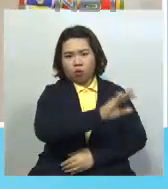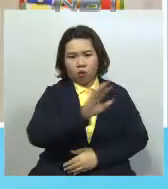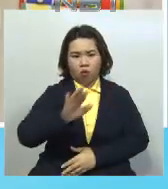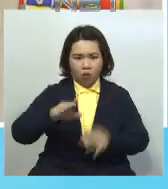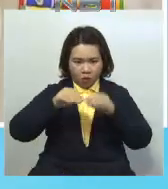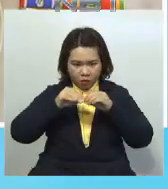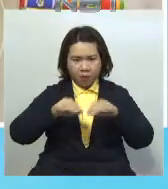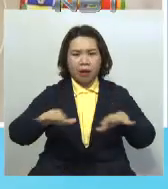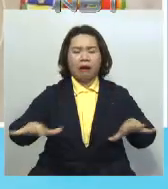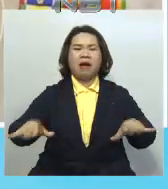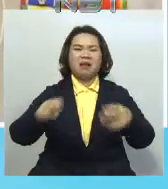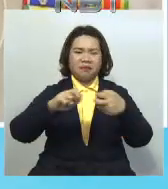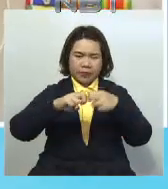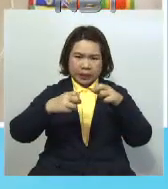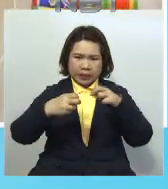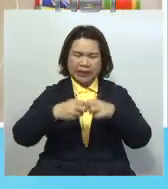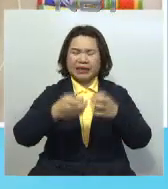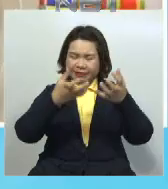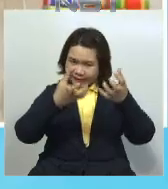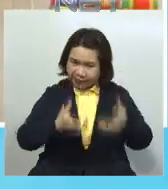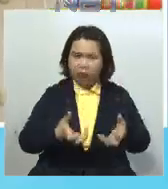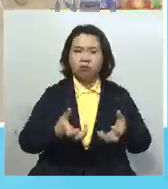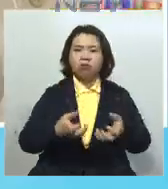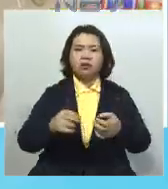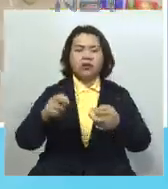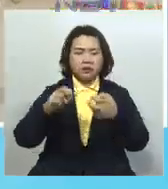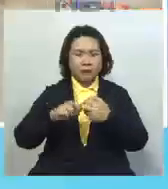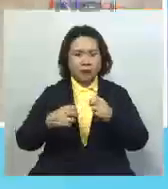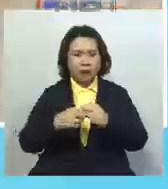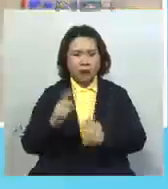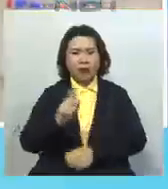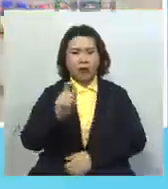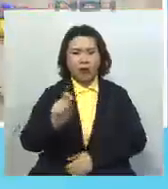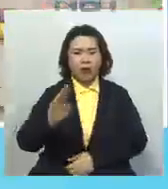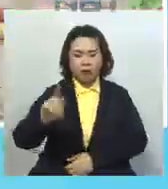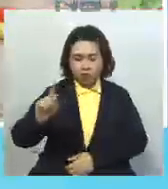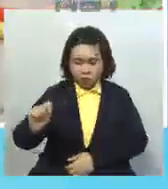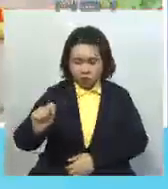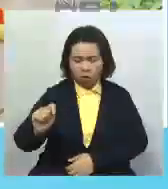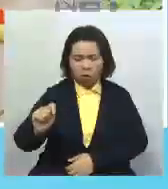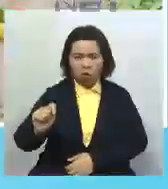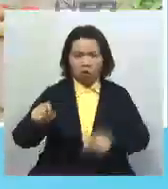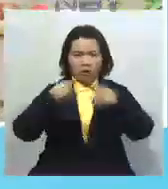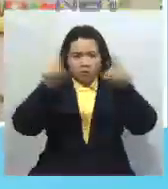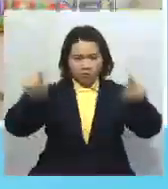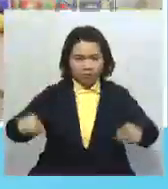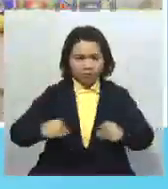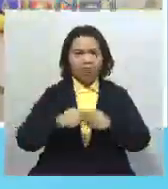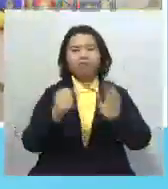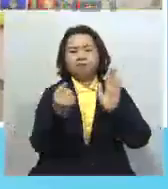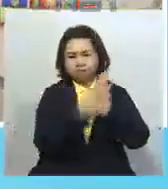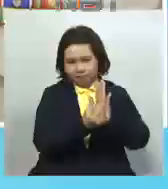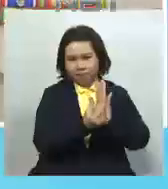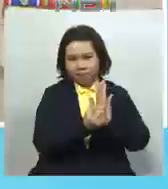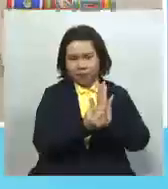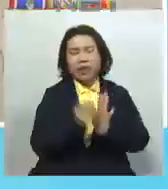ครับเป็นภัยพิบัติหรือแม้แต่ให้อบต.ต่างๆออกเป็นเทศบัญญัติซึ่งในส่วนตรงนี้สามาร